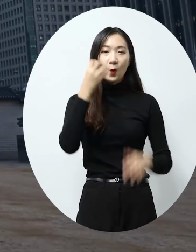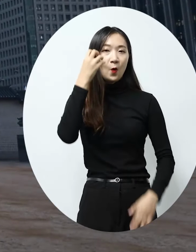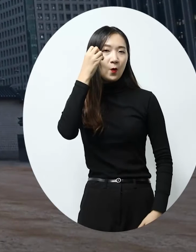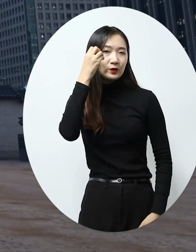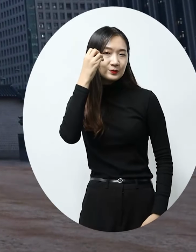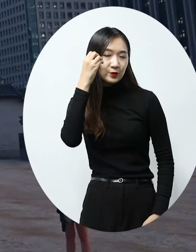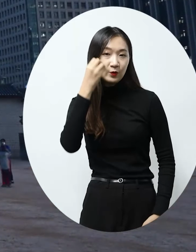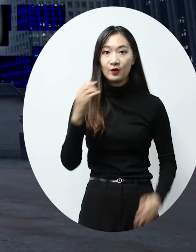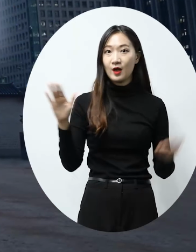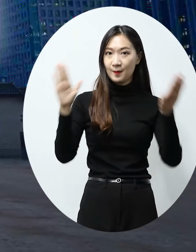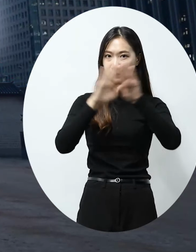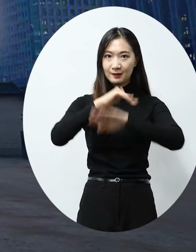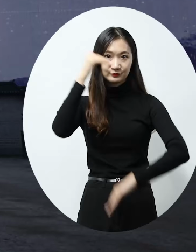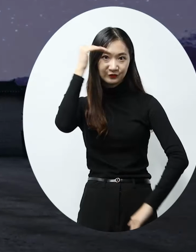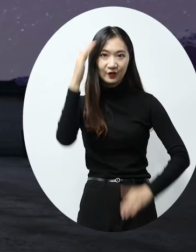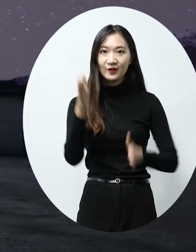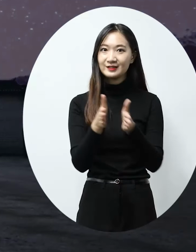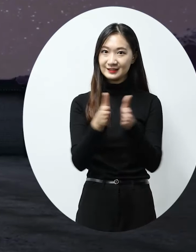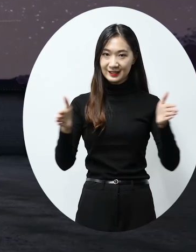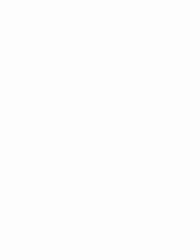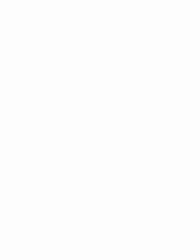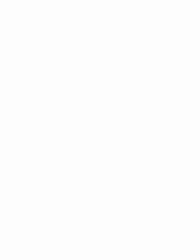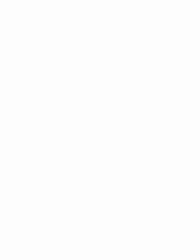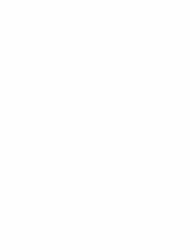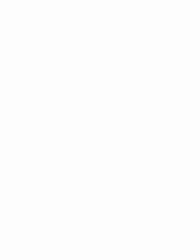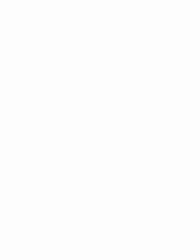신비로운 야행이 시작됩니다